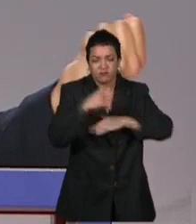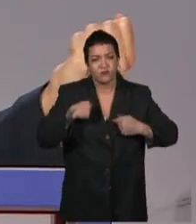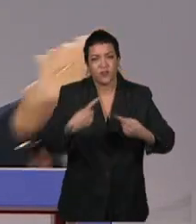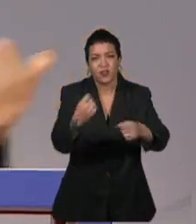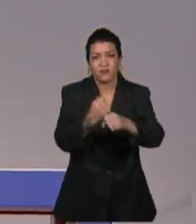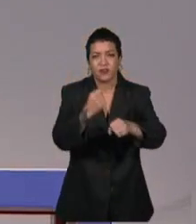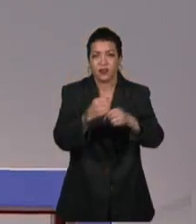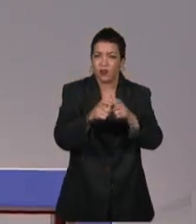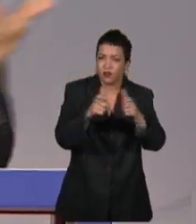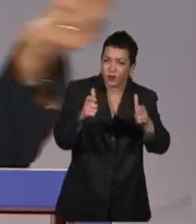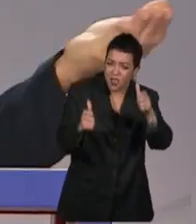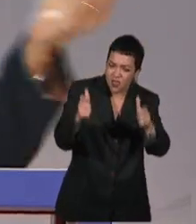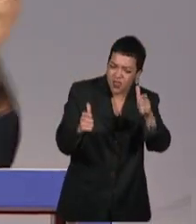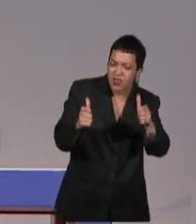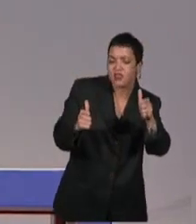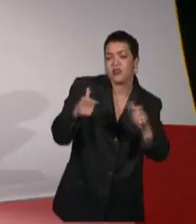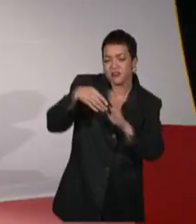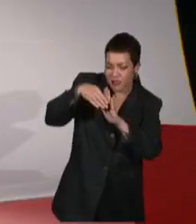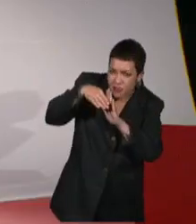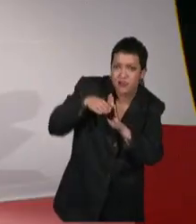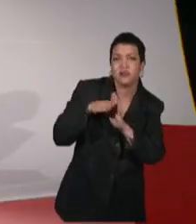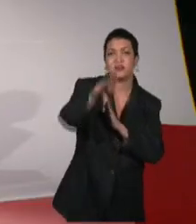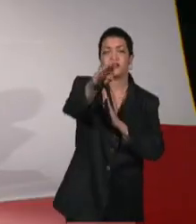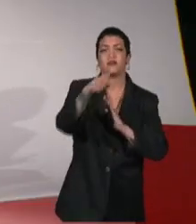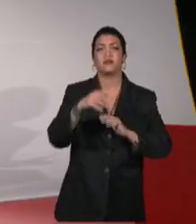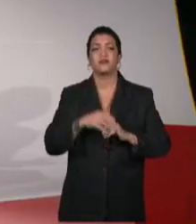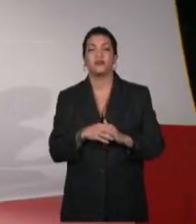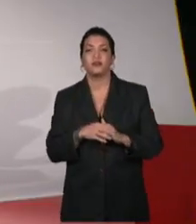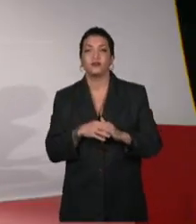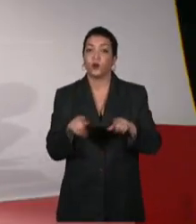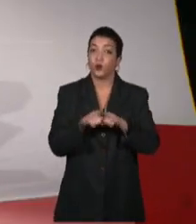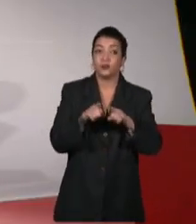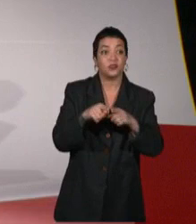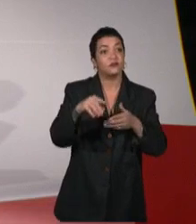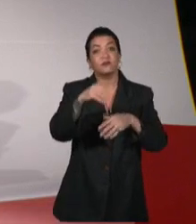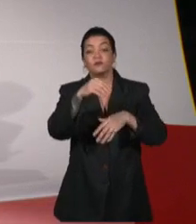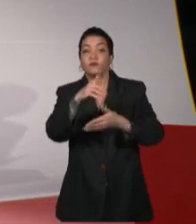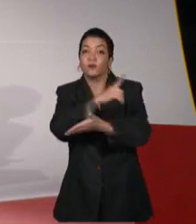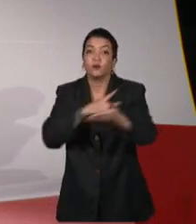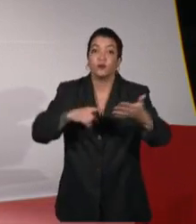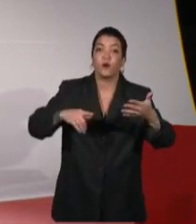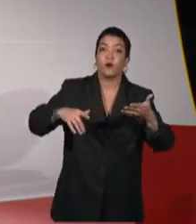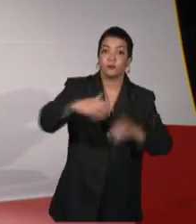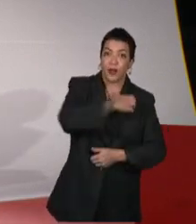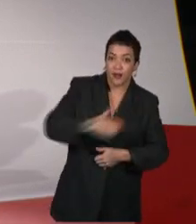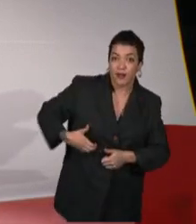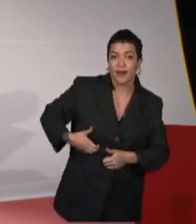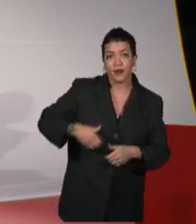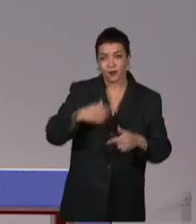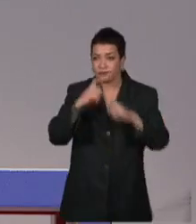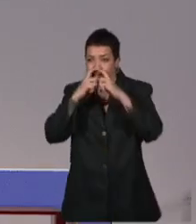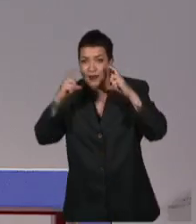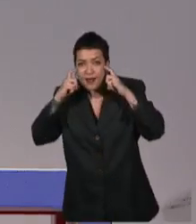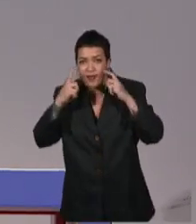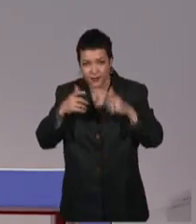qui se relèvent, qui relancent la chaîne de production, celle des collectivités locales qui font la chasse aux masques,